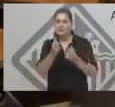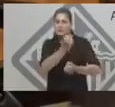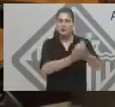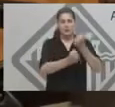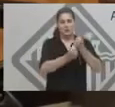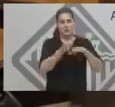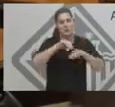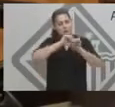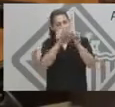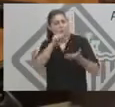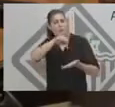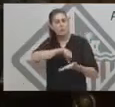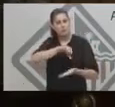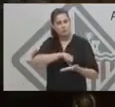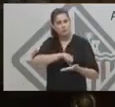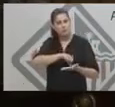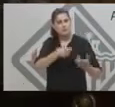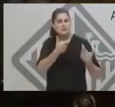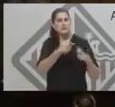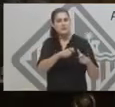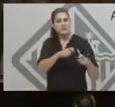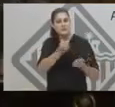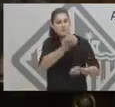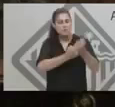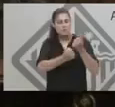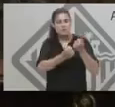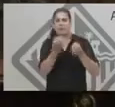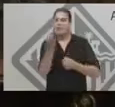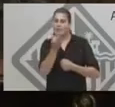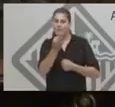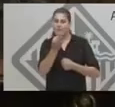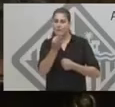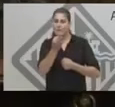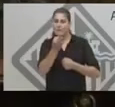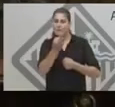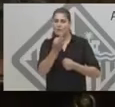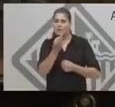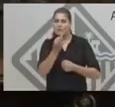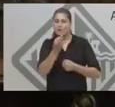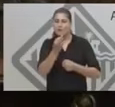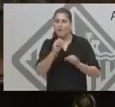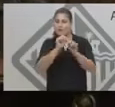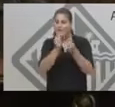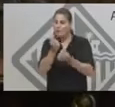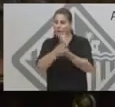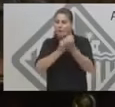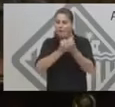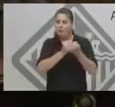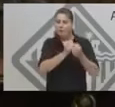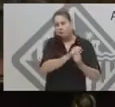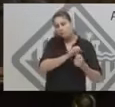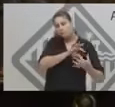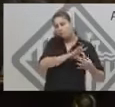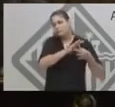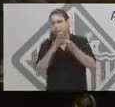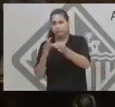ciutat. Els sectors econòmics han de ser partícips de la construcció i transformació d'un model econòmic amb valor afegit i sense